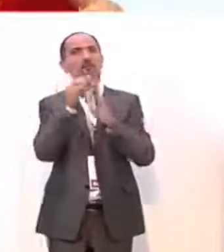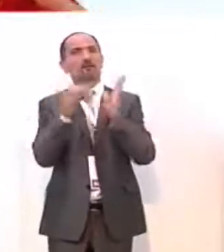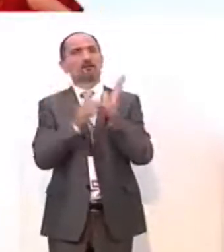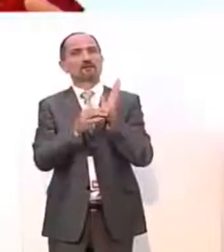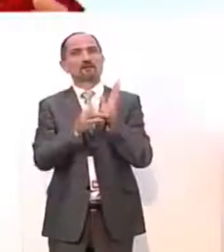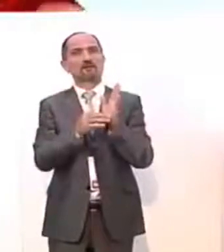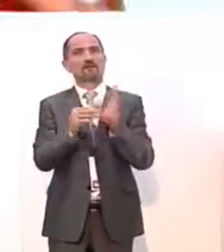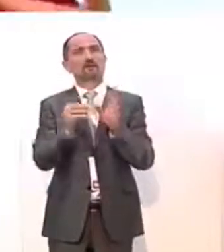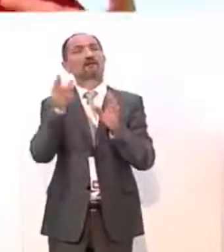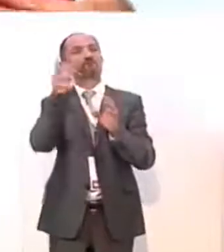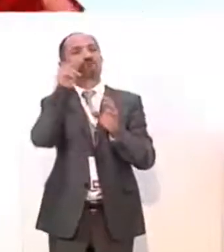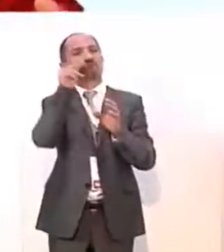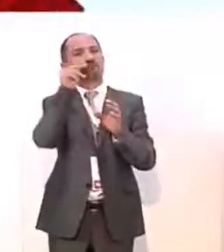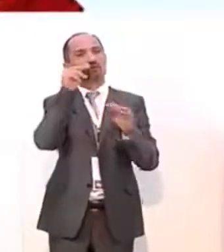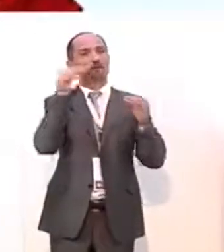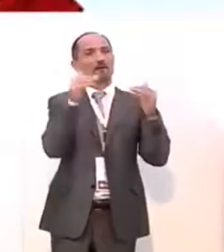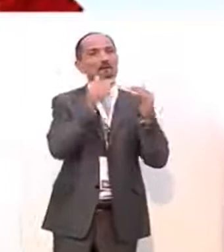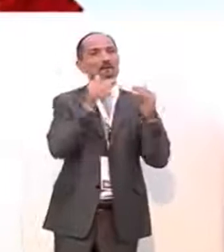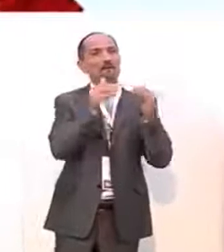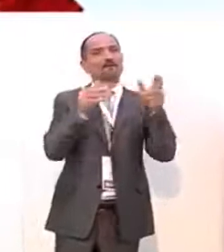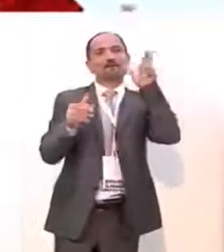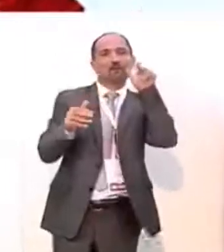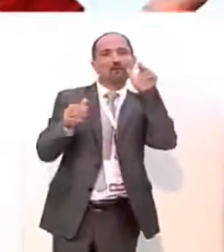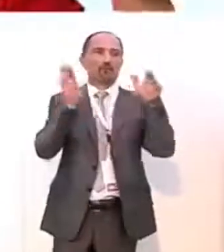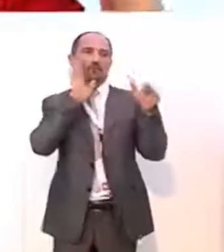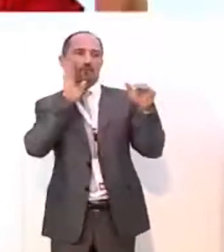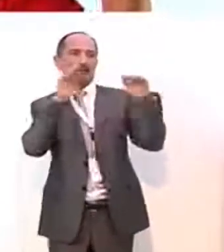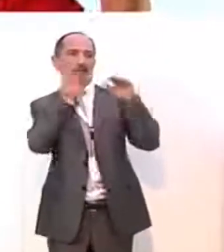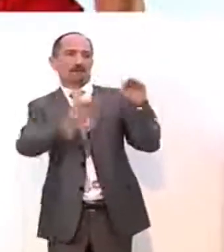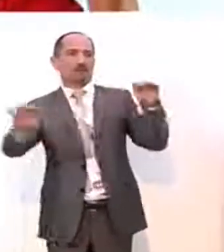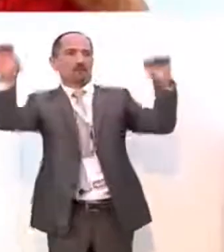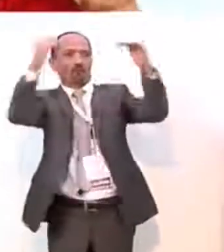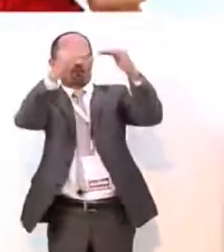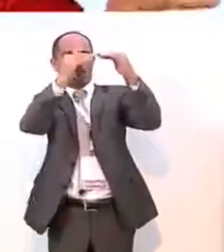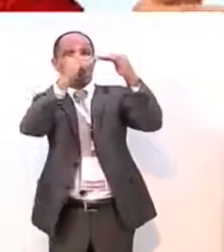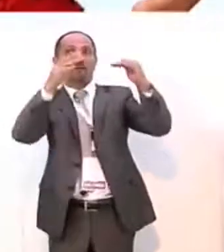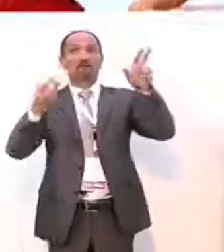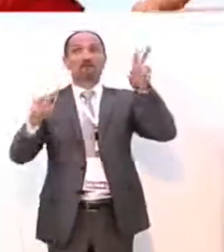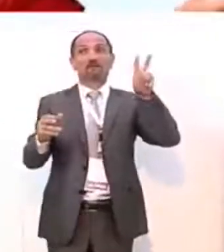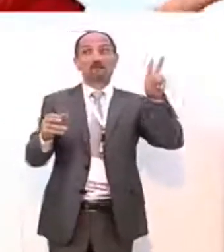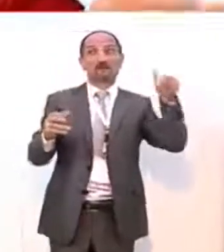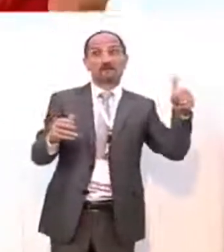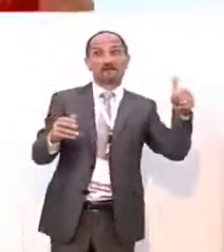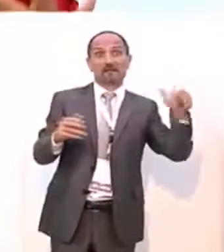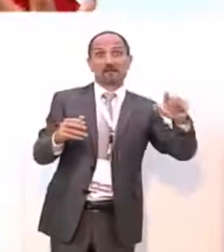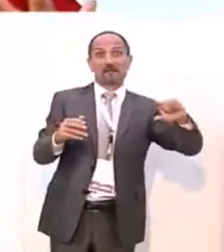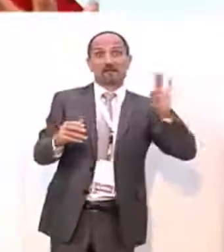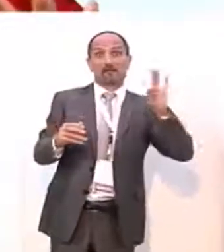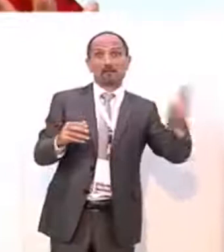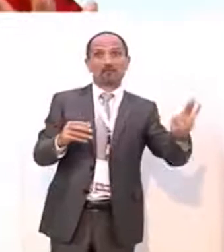dell'Istituto di Genere sulla parità di genere in Europa, che ci ha visto fare un balzo. dal 26esimo posto